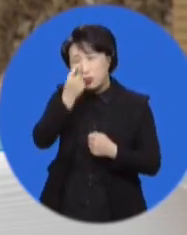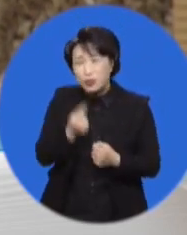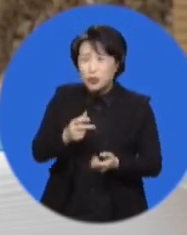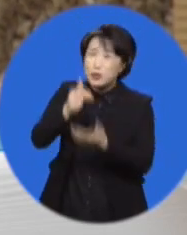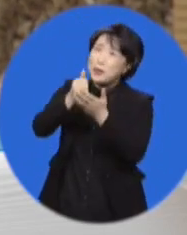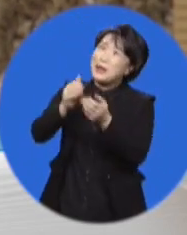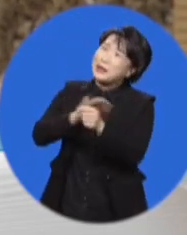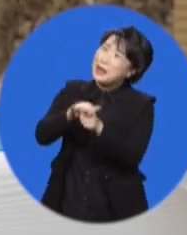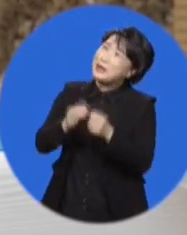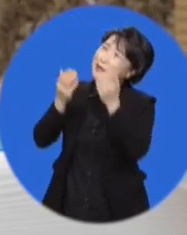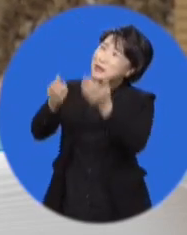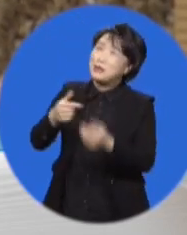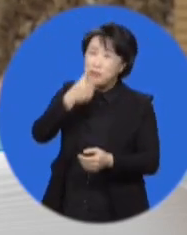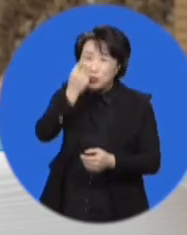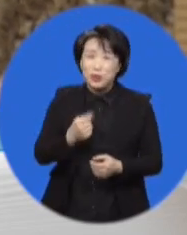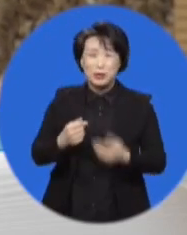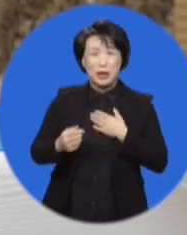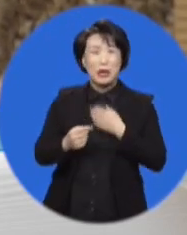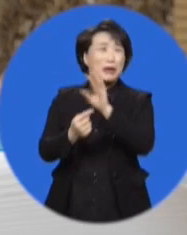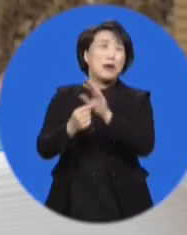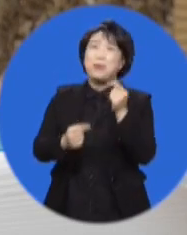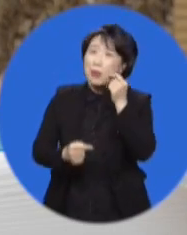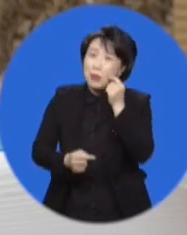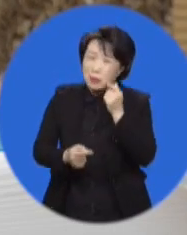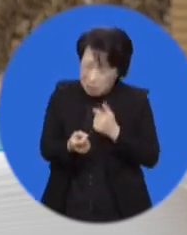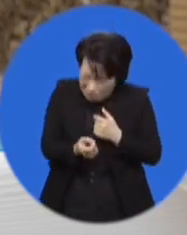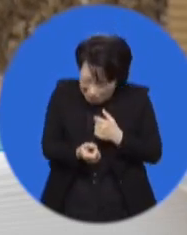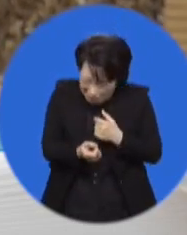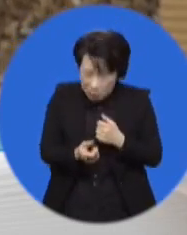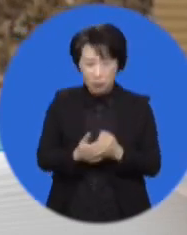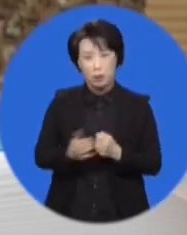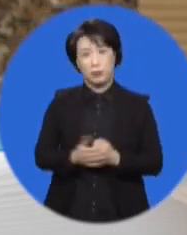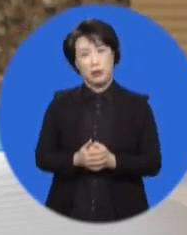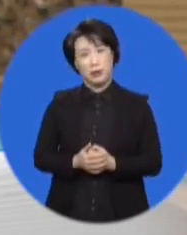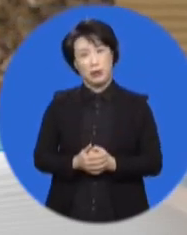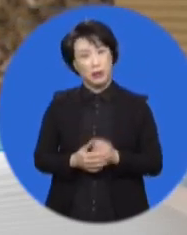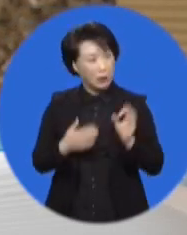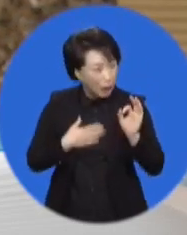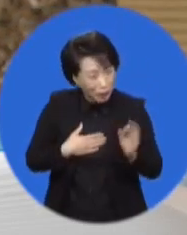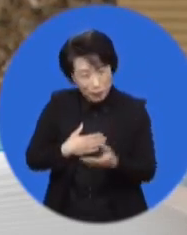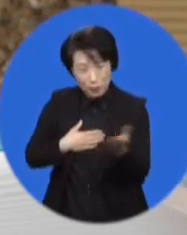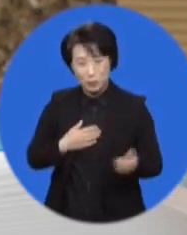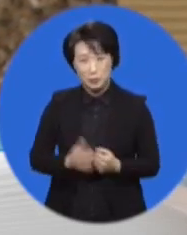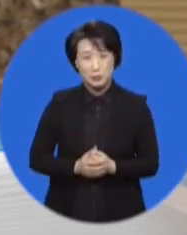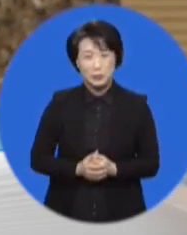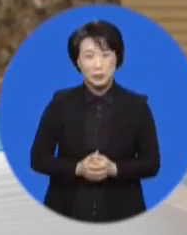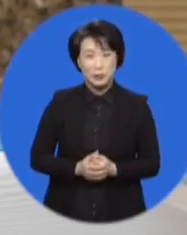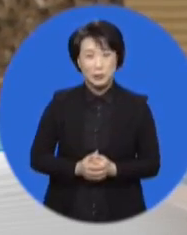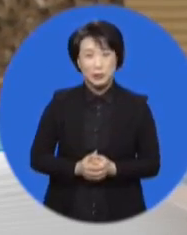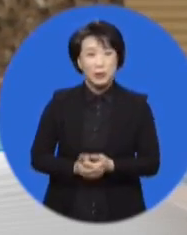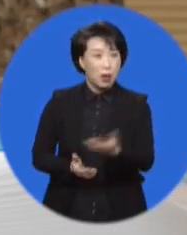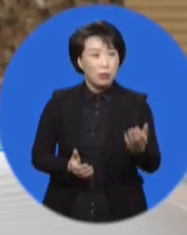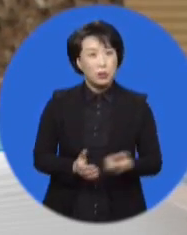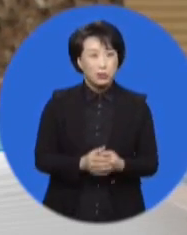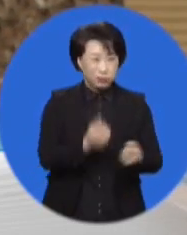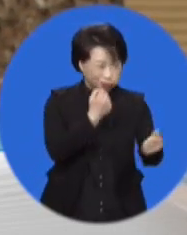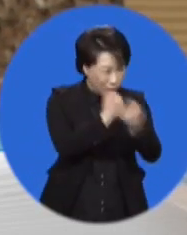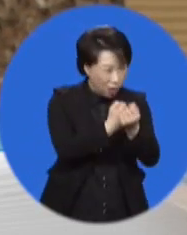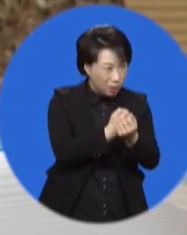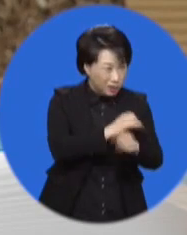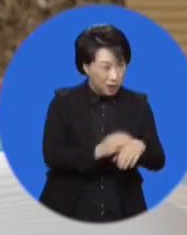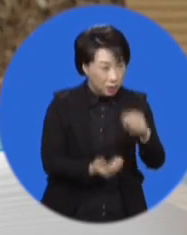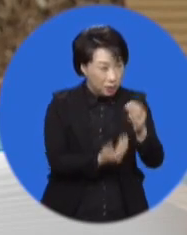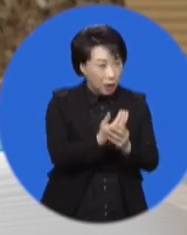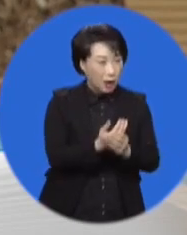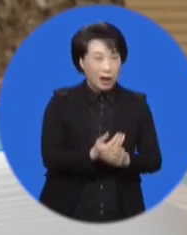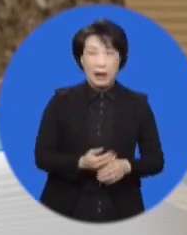주님 앞에 표현이 안 돼요. 너무 죽어서. 이해가 됩니까? 이게 얼마나 뻔뻔스럽고